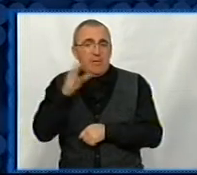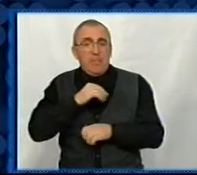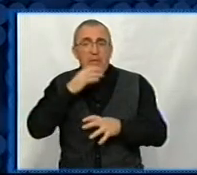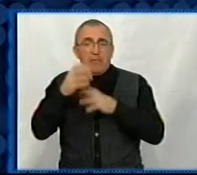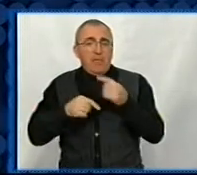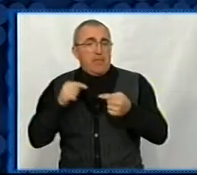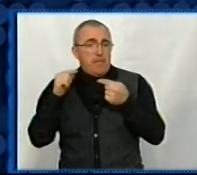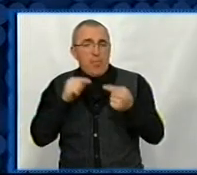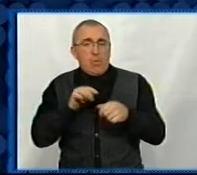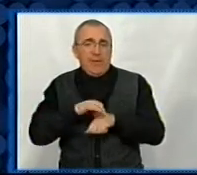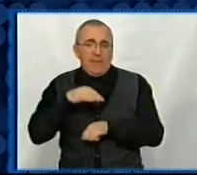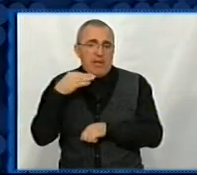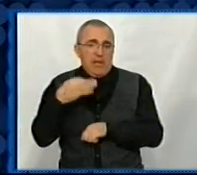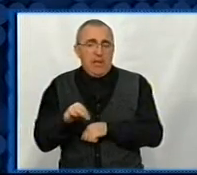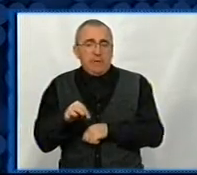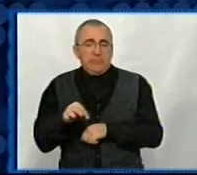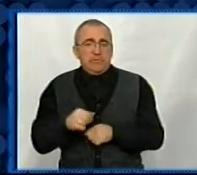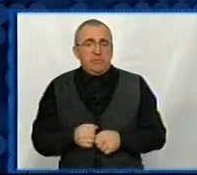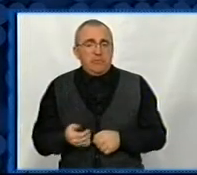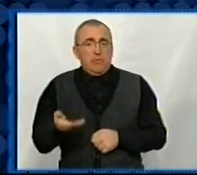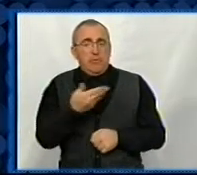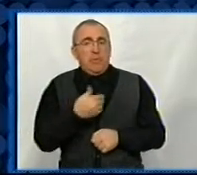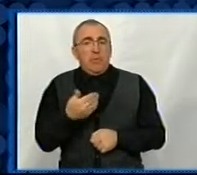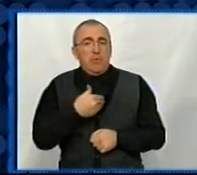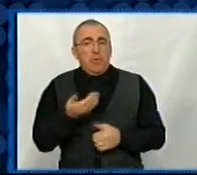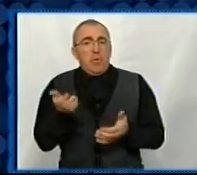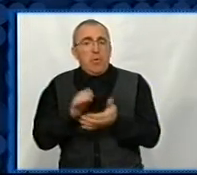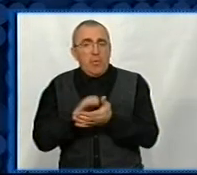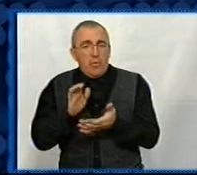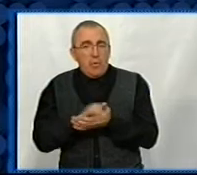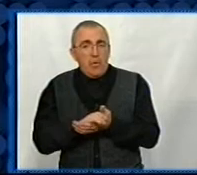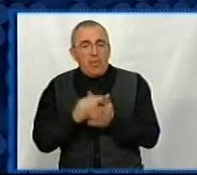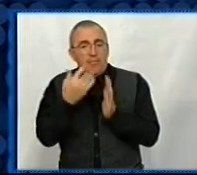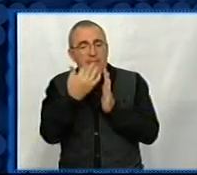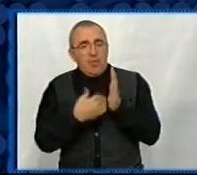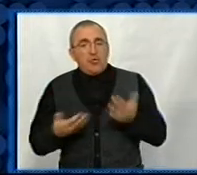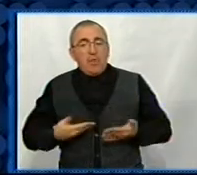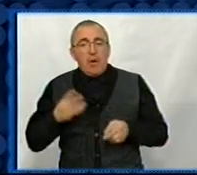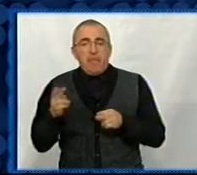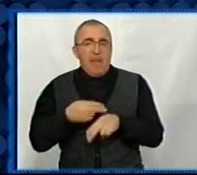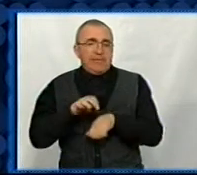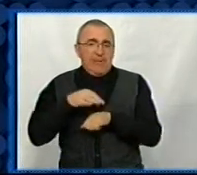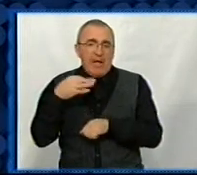проти насильства. Ми хочемо вас ознайомити з абеткою «Життя без насильства».